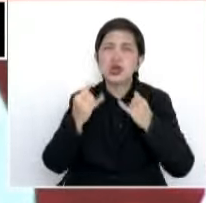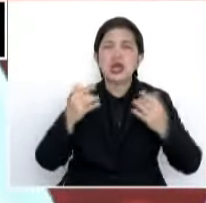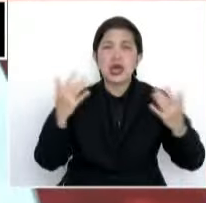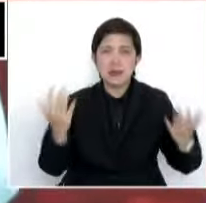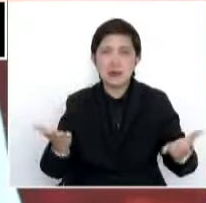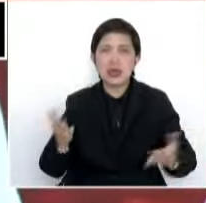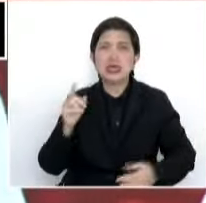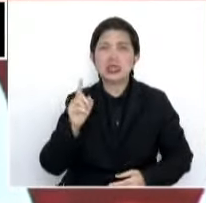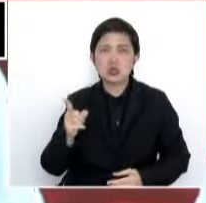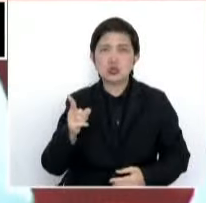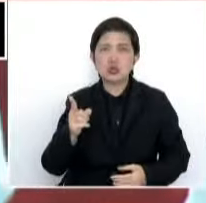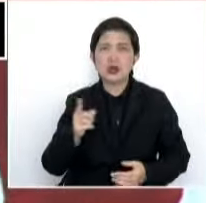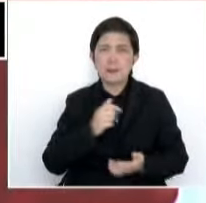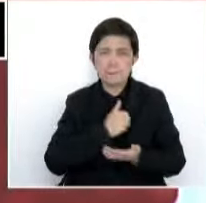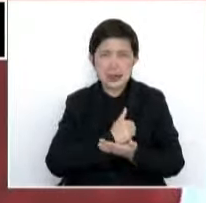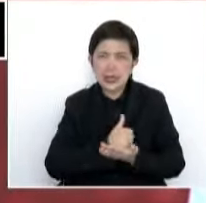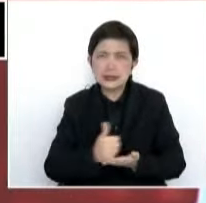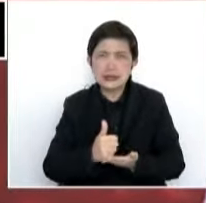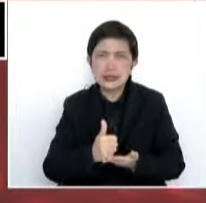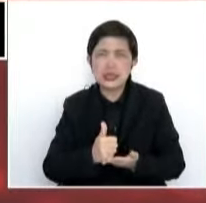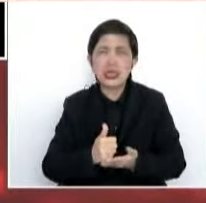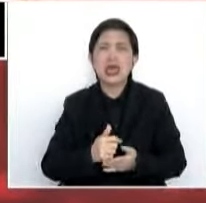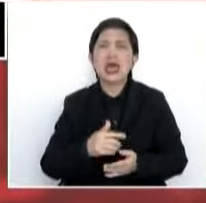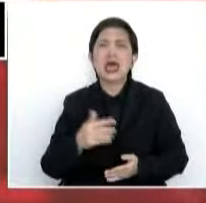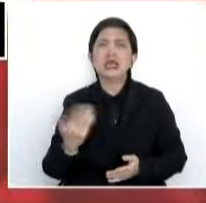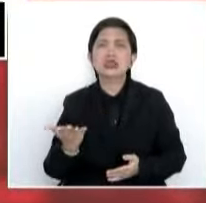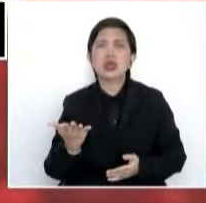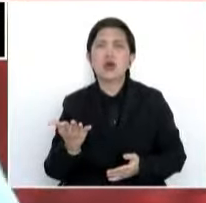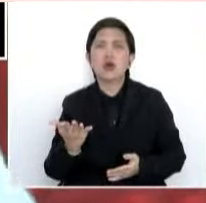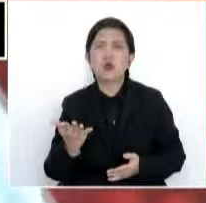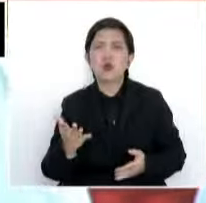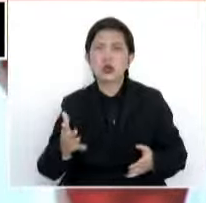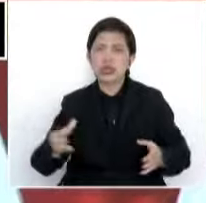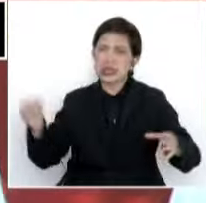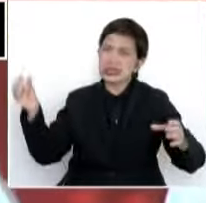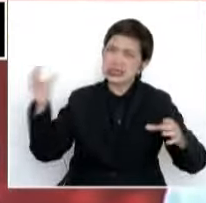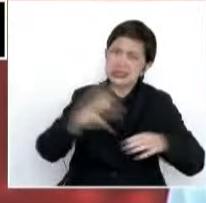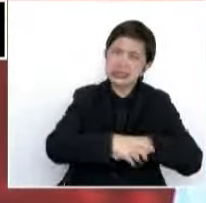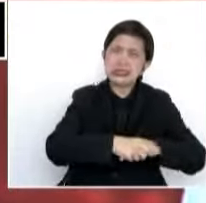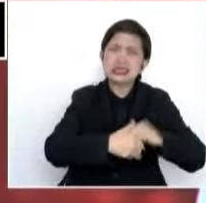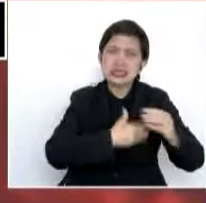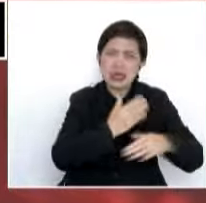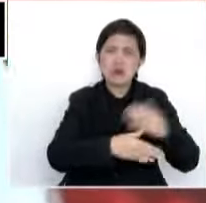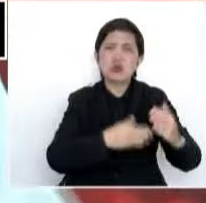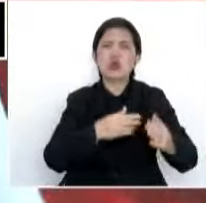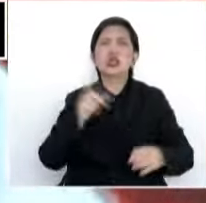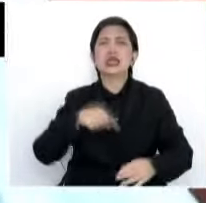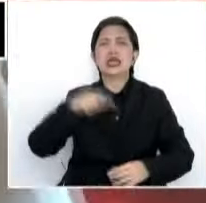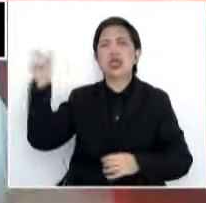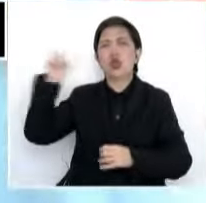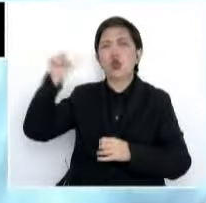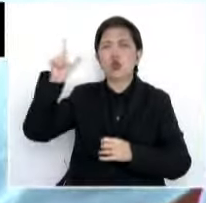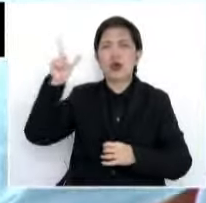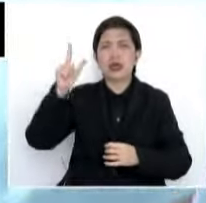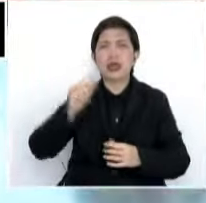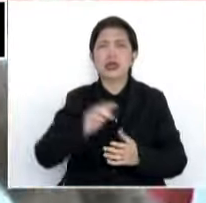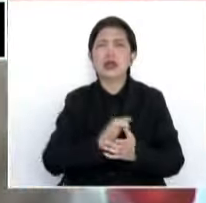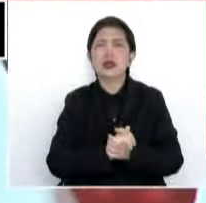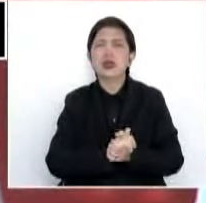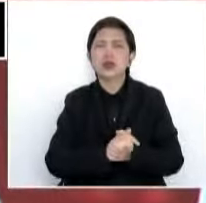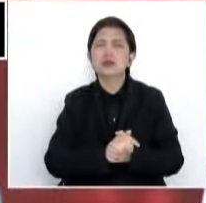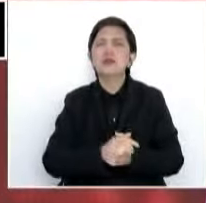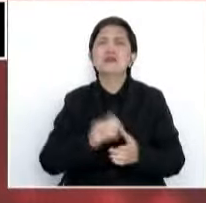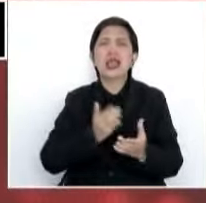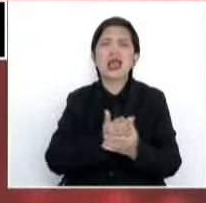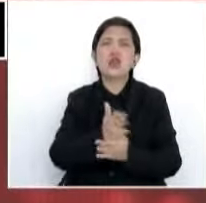itu memang juin atau merupakan infiltrasi asing untuk mengambil kedaulatan bangsa lewat isu